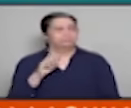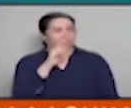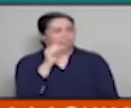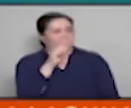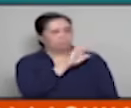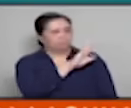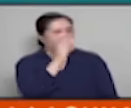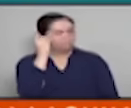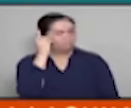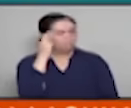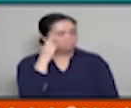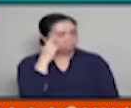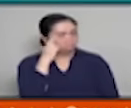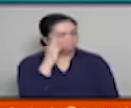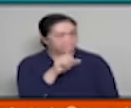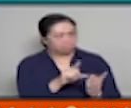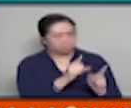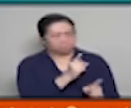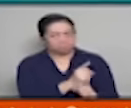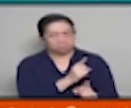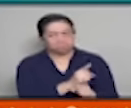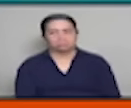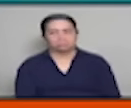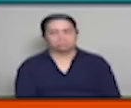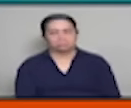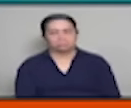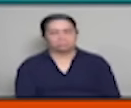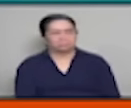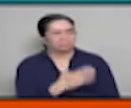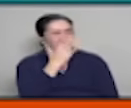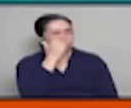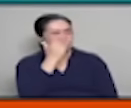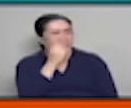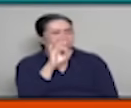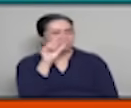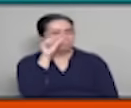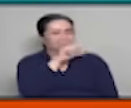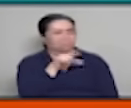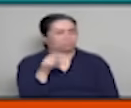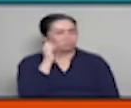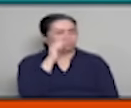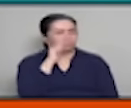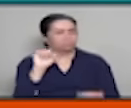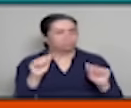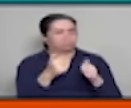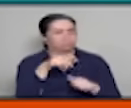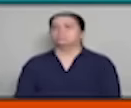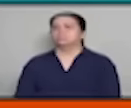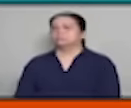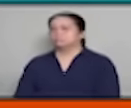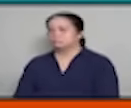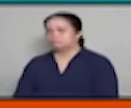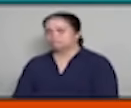niyo po itong si Danilo Rizol. Tama, opo, sir? Opo, opo, opo, opo. Bakit ho pagdalalasing ito ng hamon po ng mga PWD?